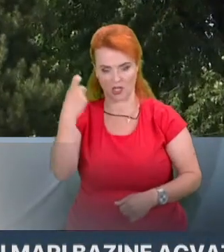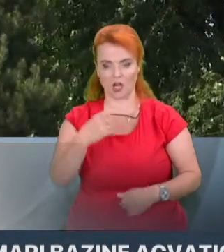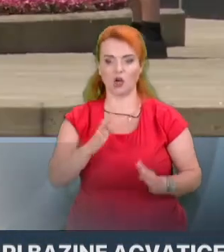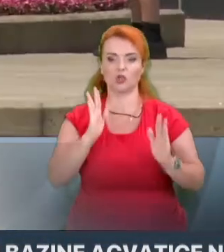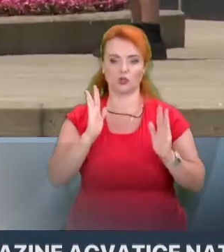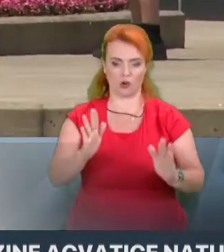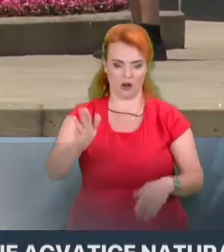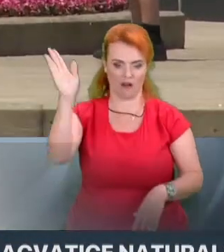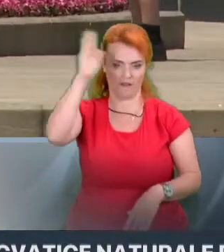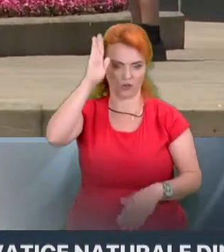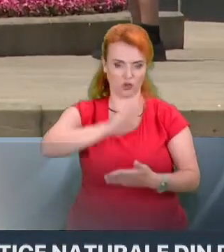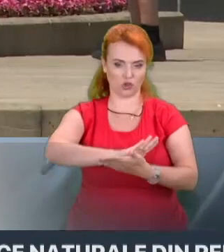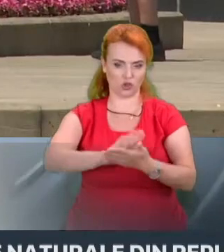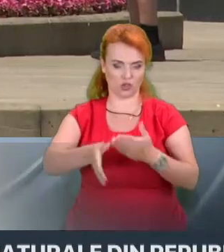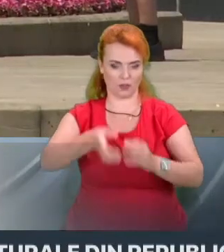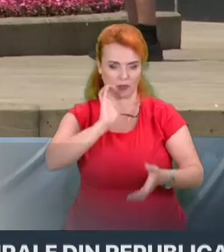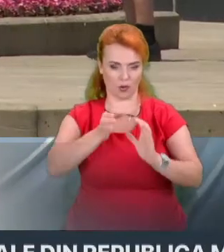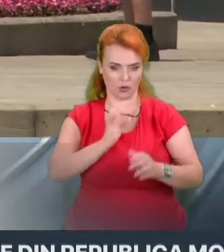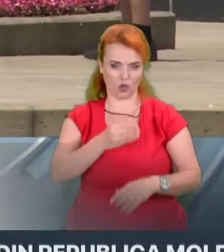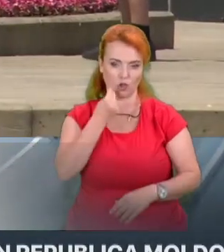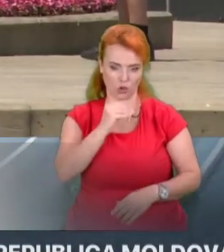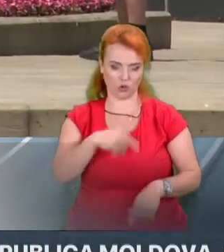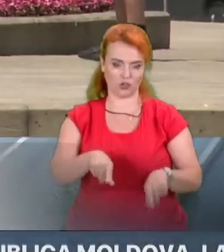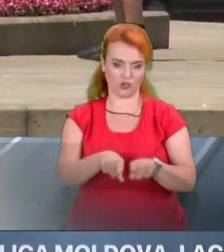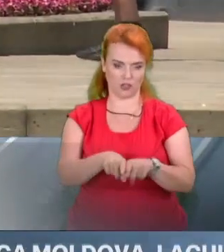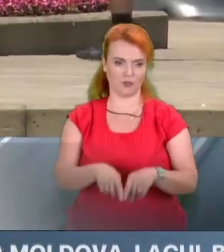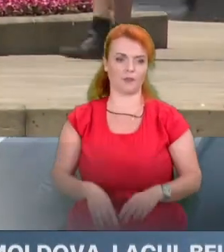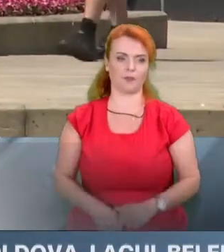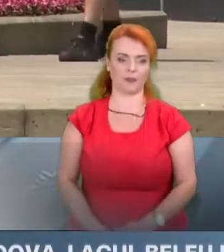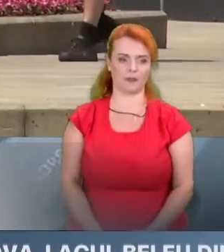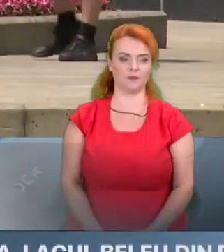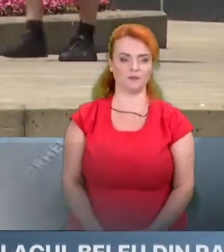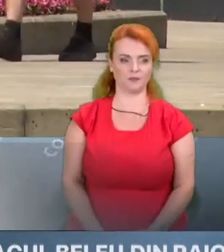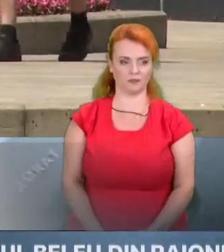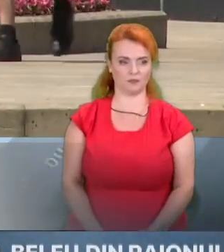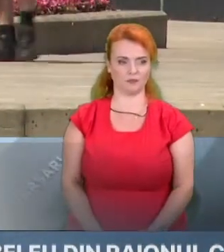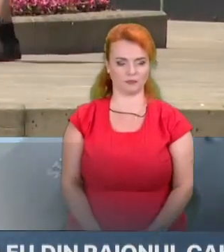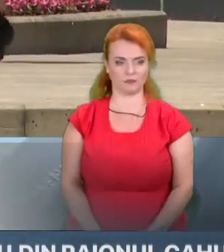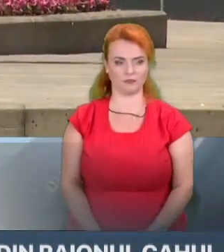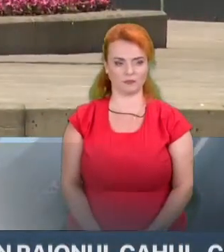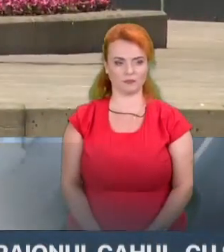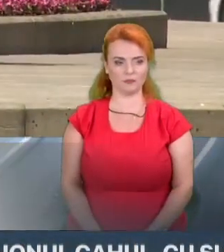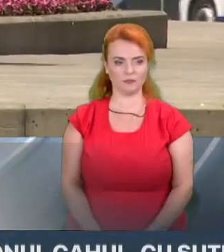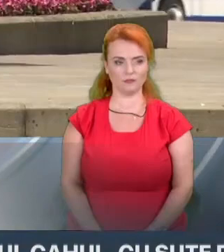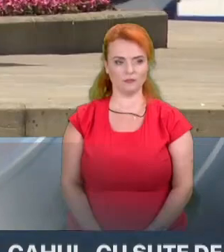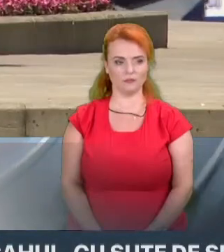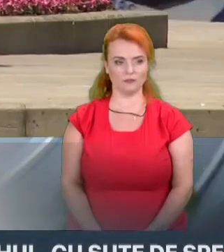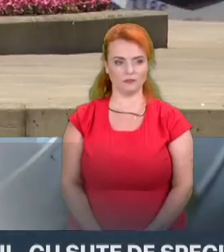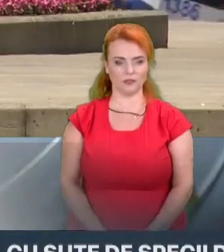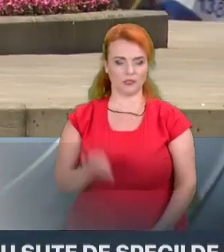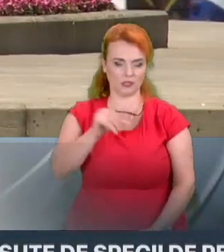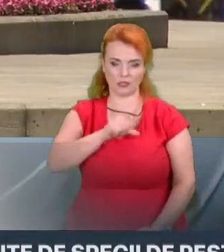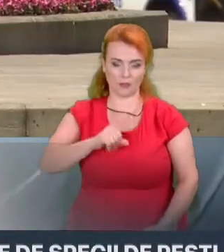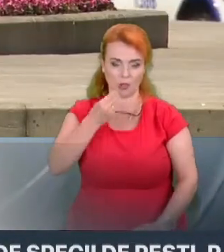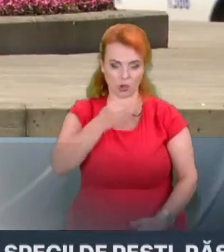de mililitri la kilogram corp, așa că putem și la copii să calculăm și la maturi în dependență de kilograme.